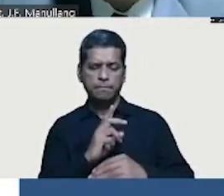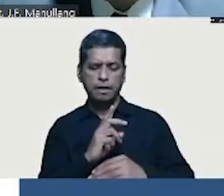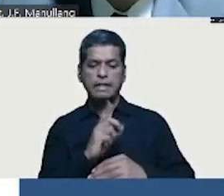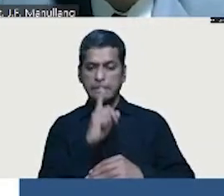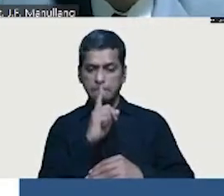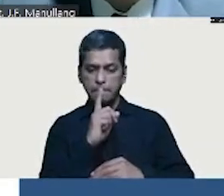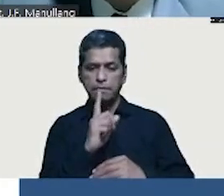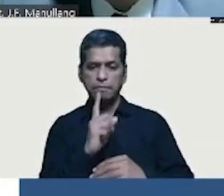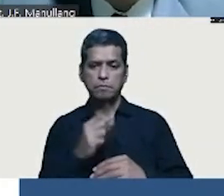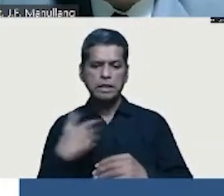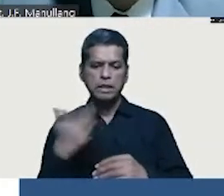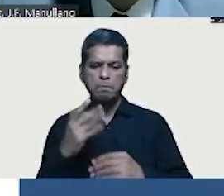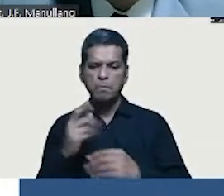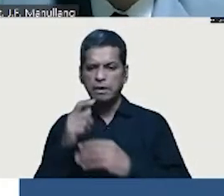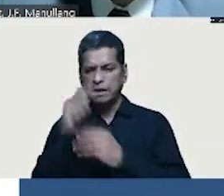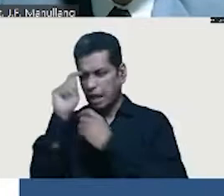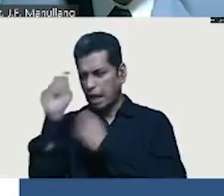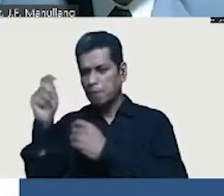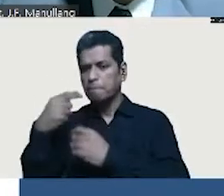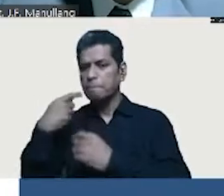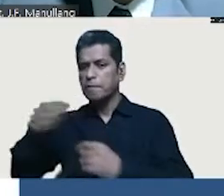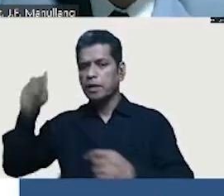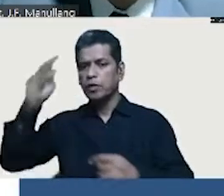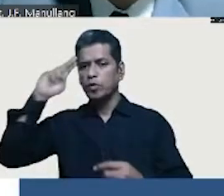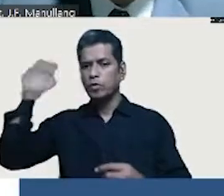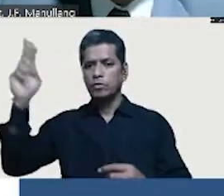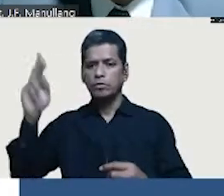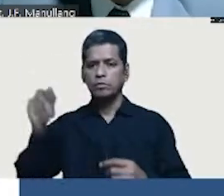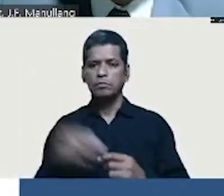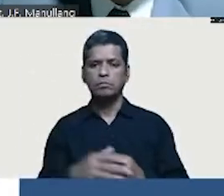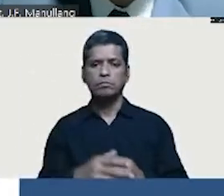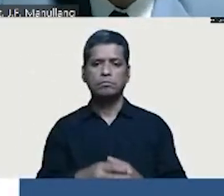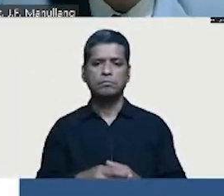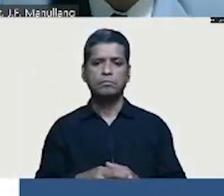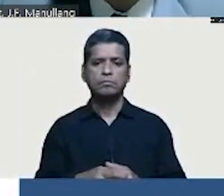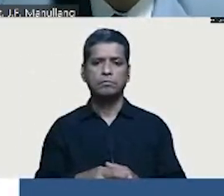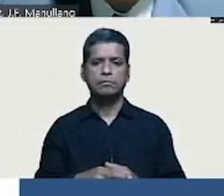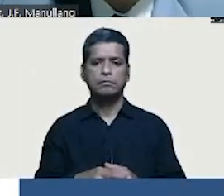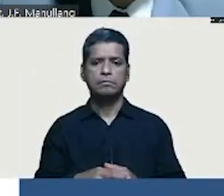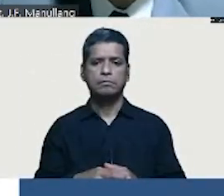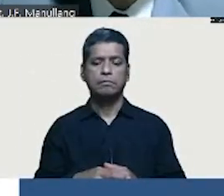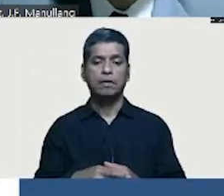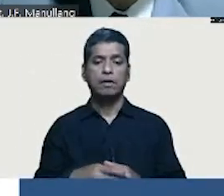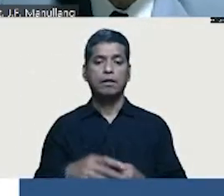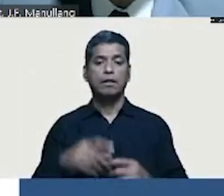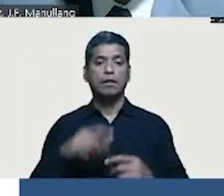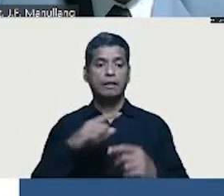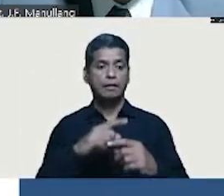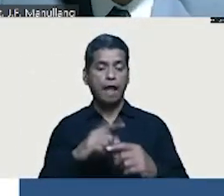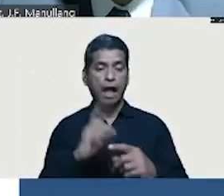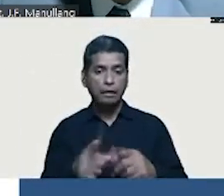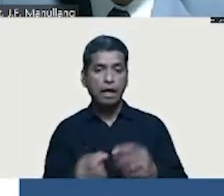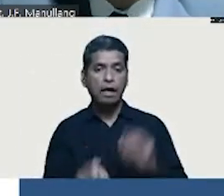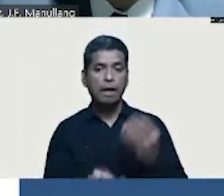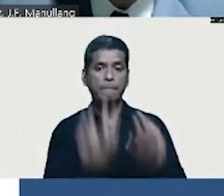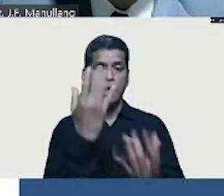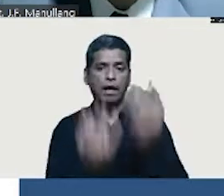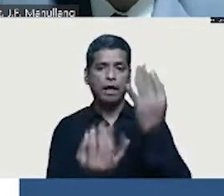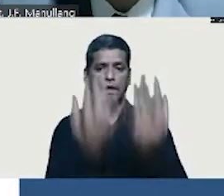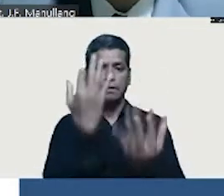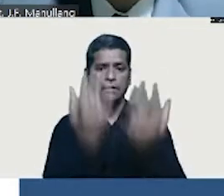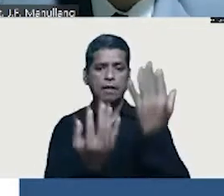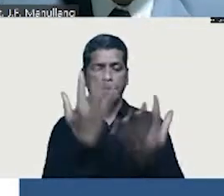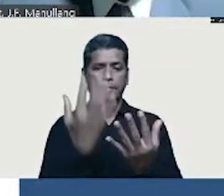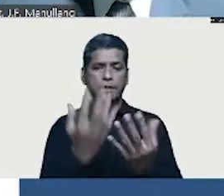ada bagaikan api yang membara di tulang-tulangku aku tidak paham menyimpannya aku berlelah-lelah